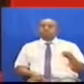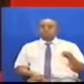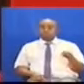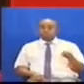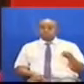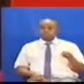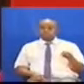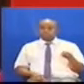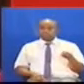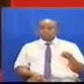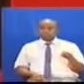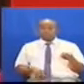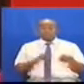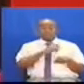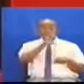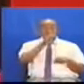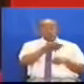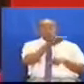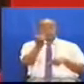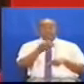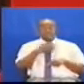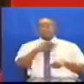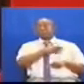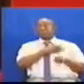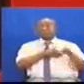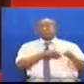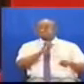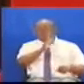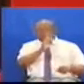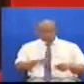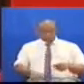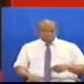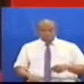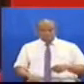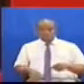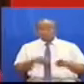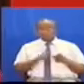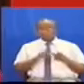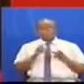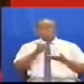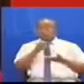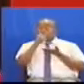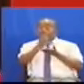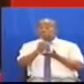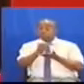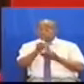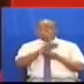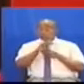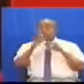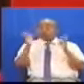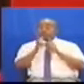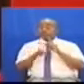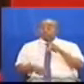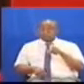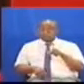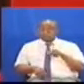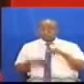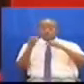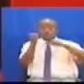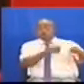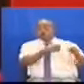Sio wote wataotamani swala zima la uwekezaji katika swala zima la umeme wa pale Rufiji, sio